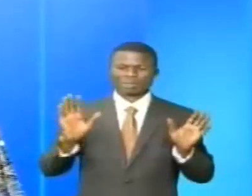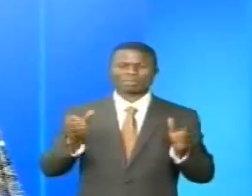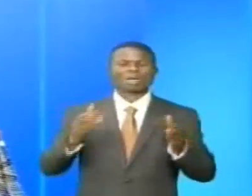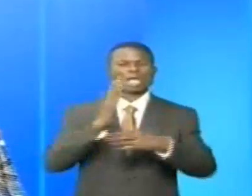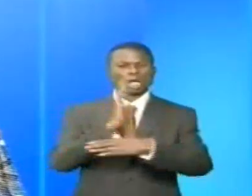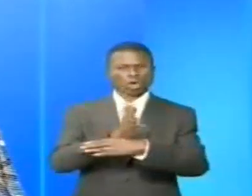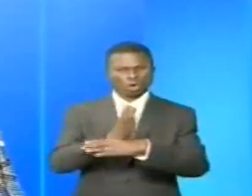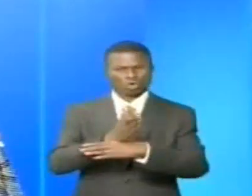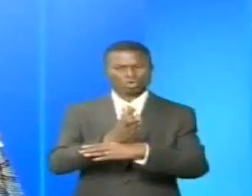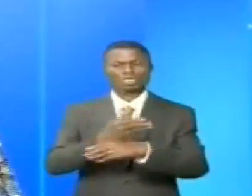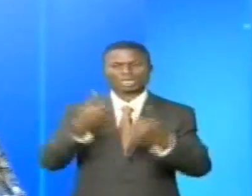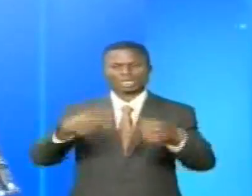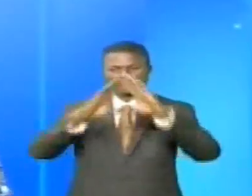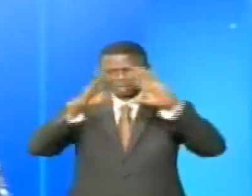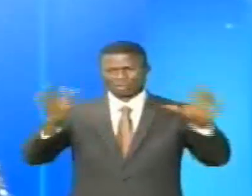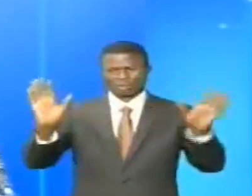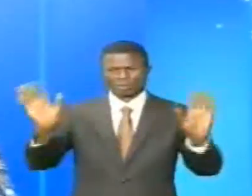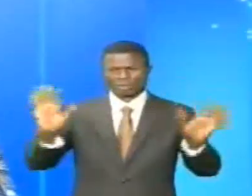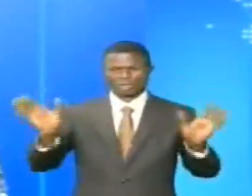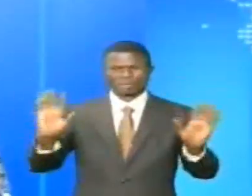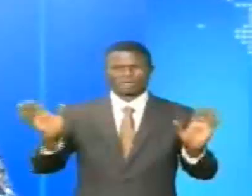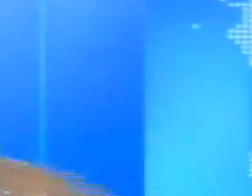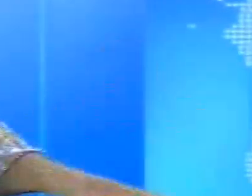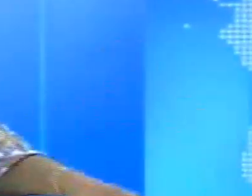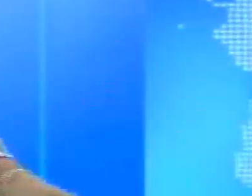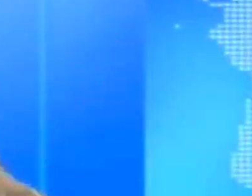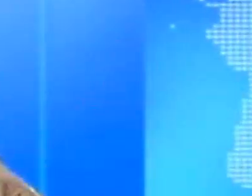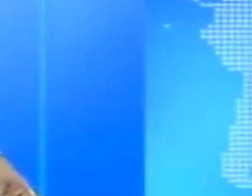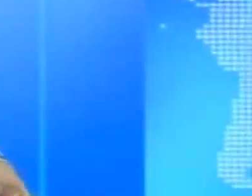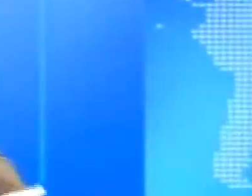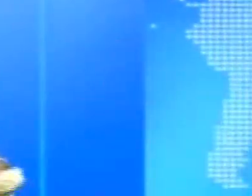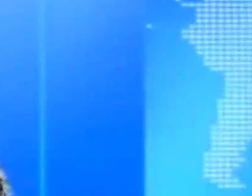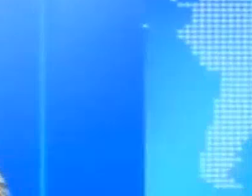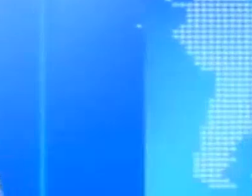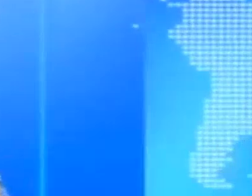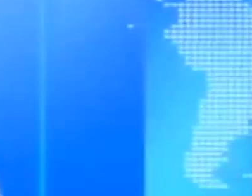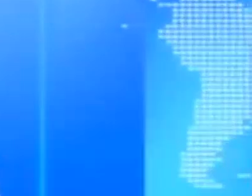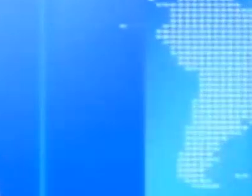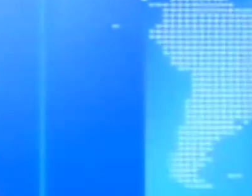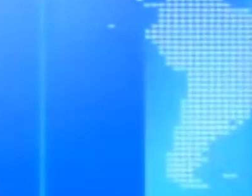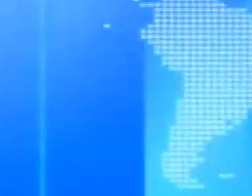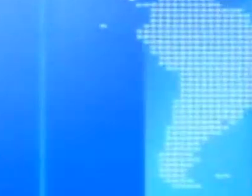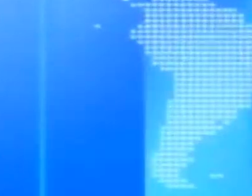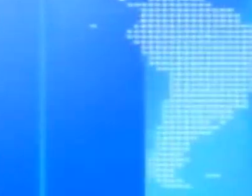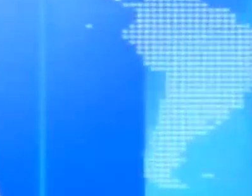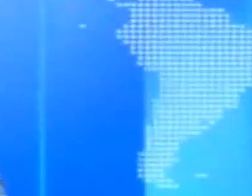jour est une vie.